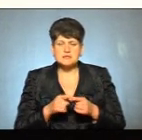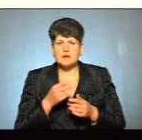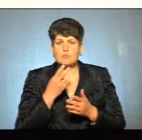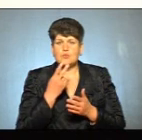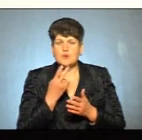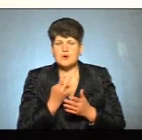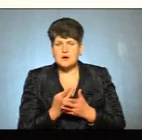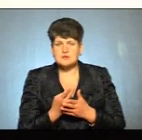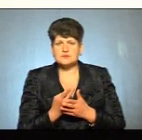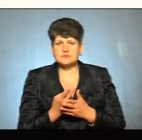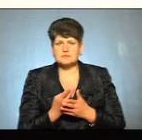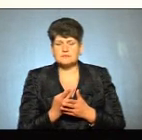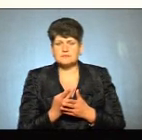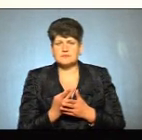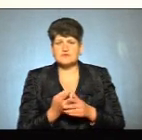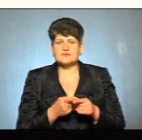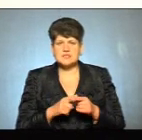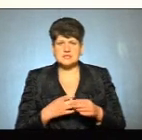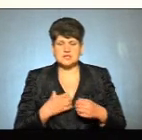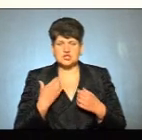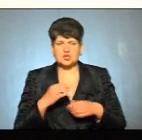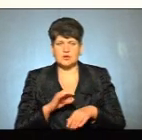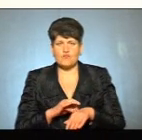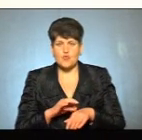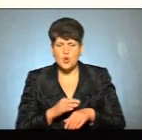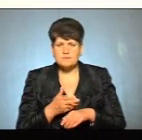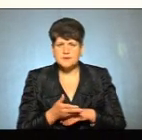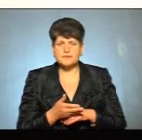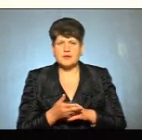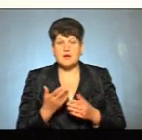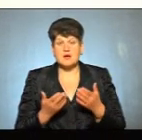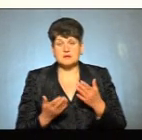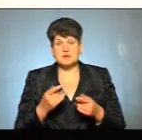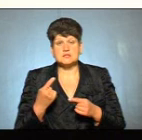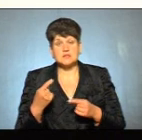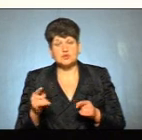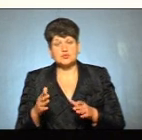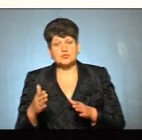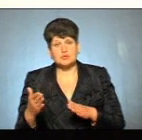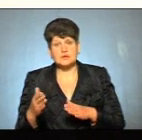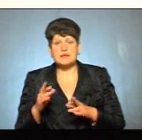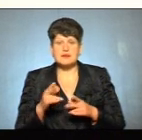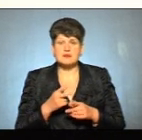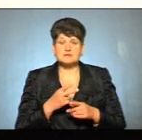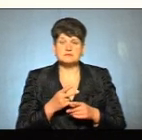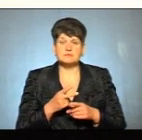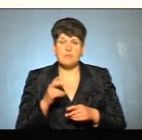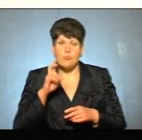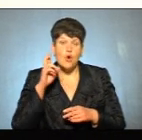віддзеркалюється у цій страшній хворобі. Але з іншого боку, як виглядає, Бог дає нам